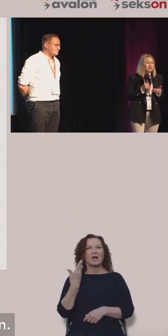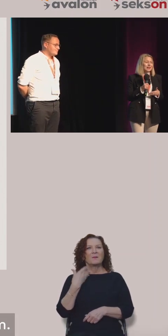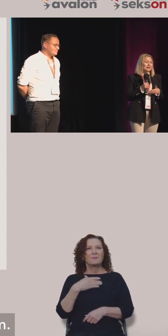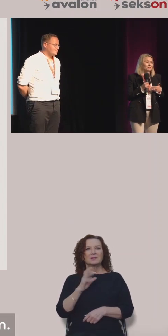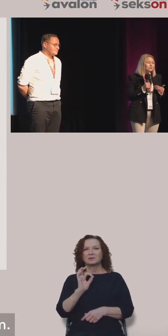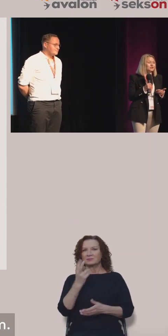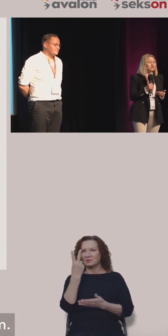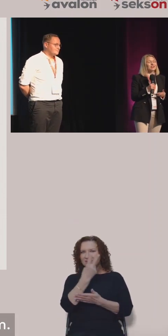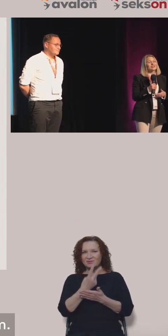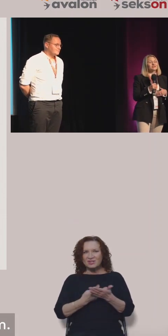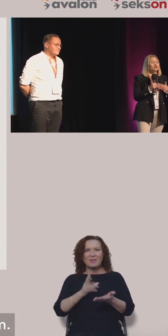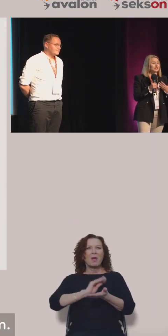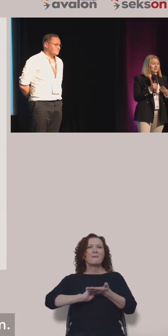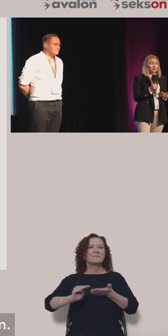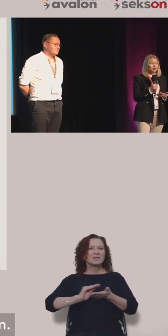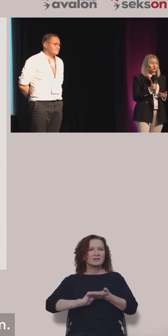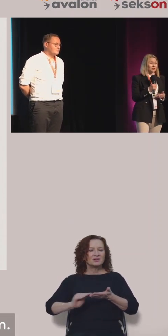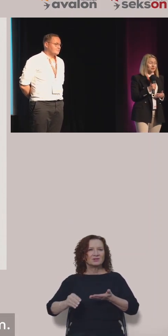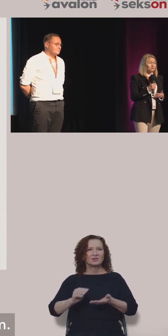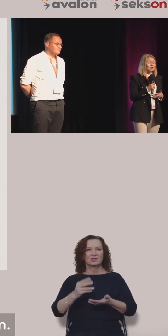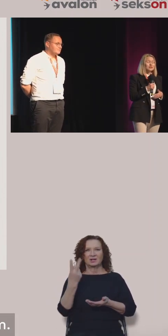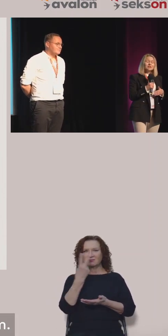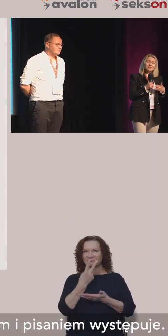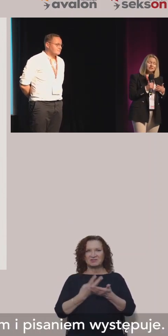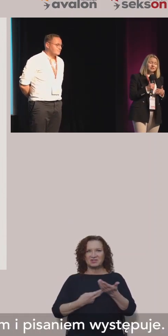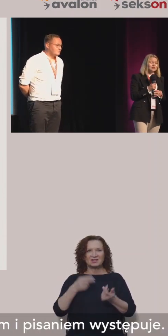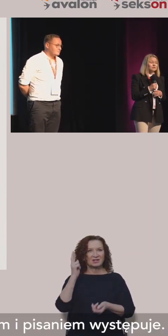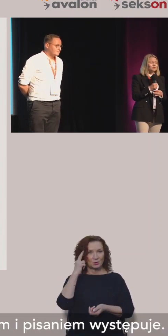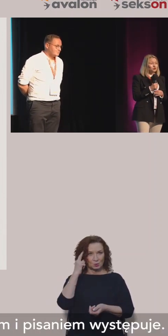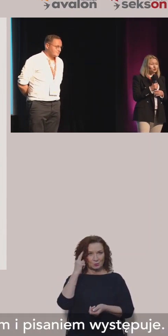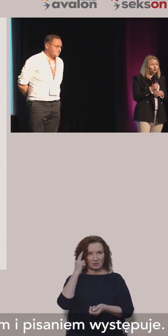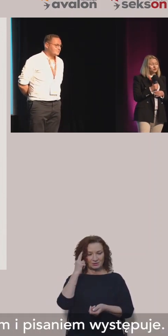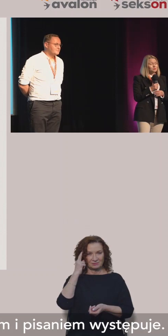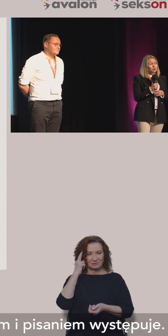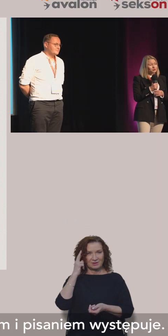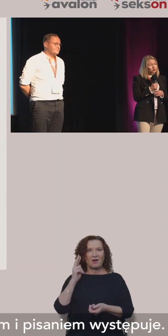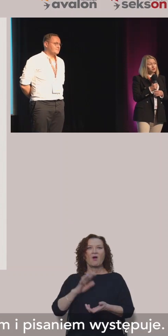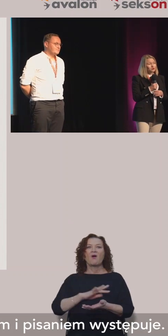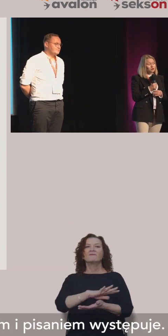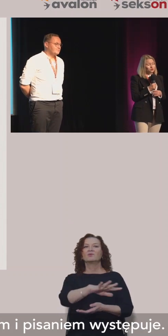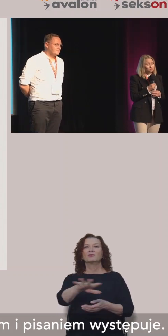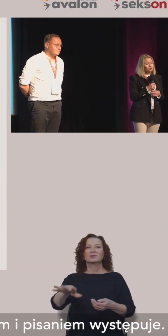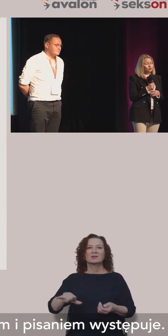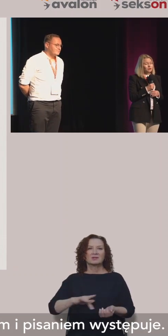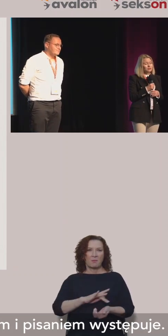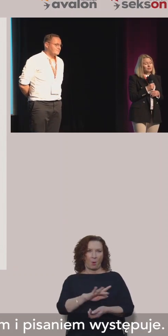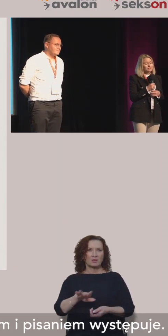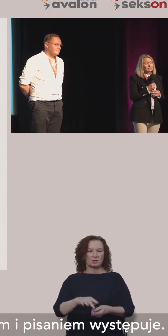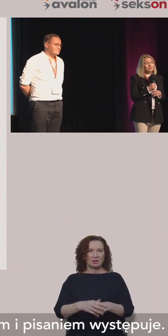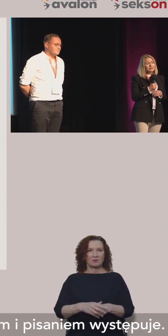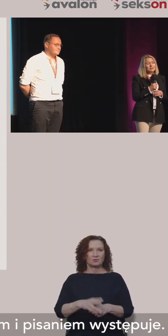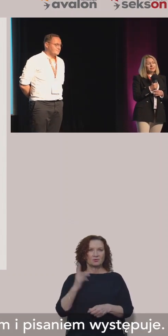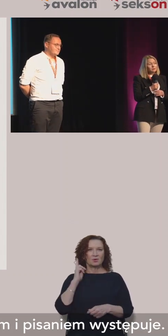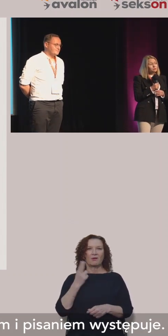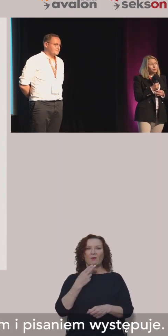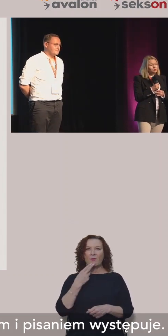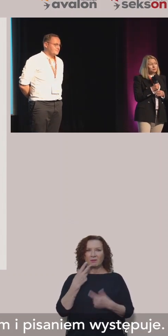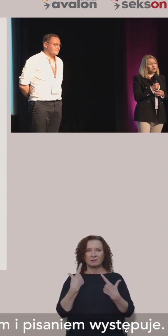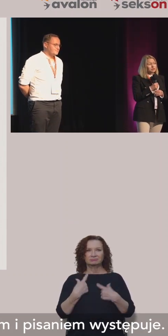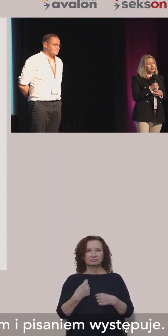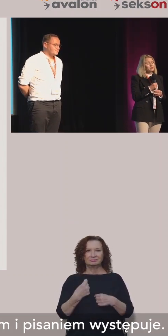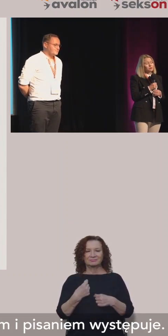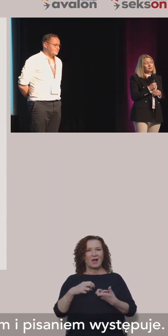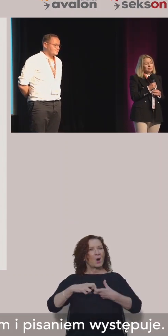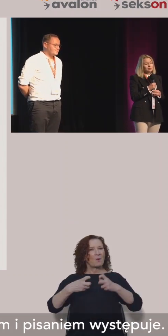doskonale czyta, pisze, czyta ze zrozumieniem. Niestety wśród społeczności osób głuchych ten